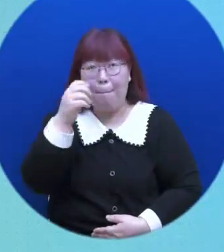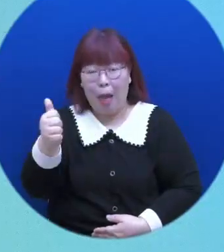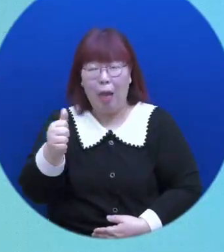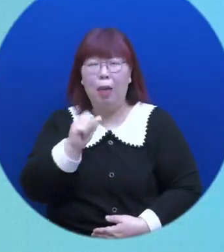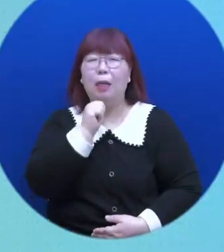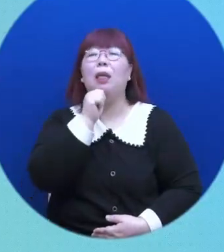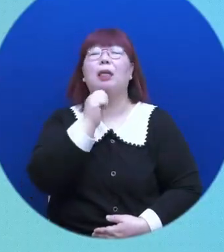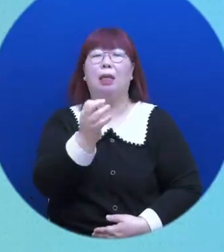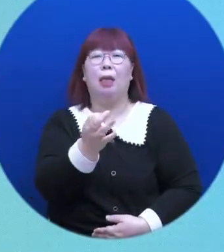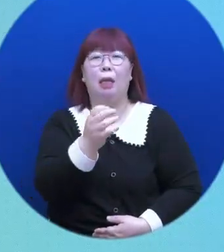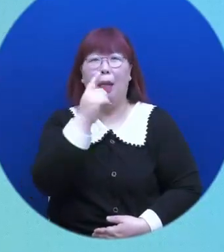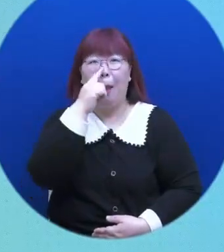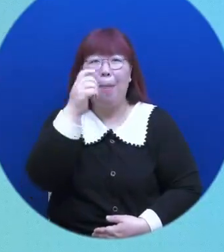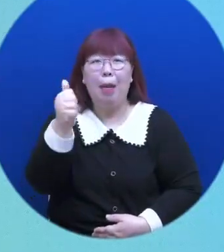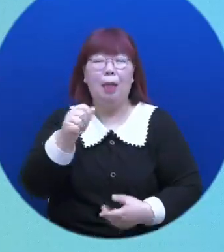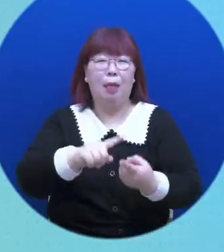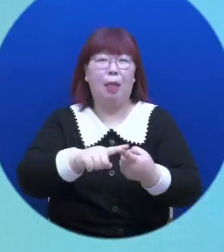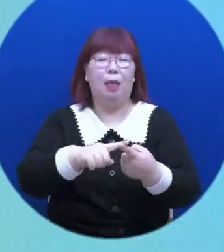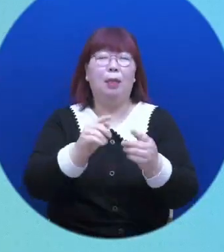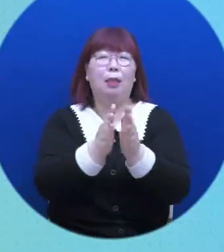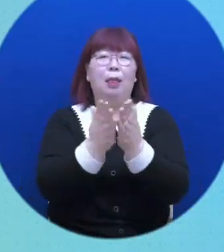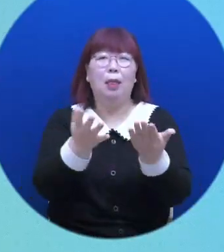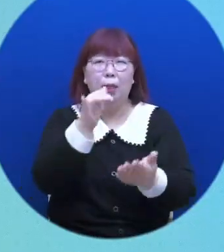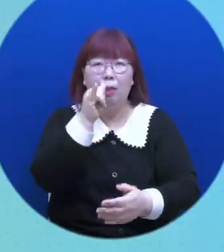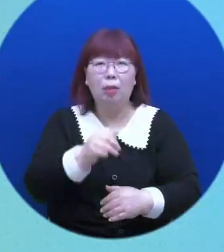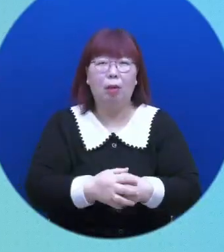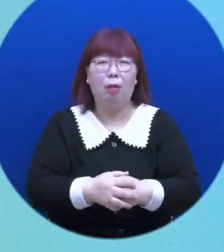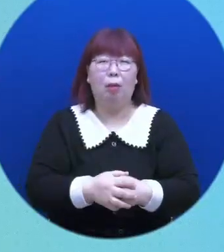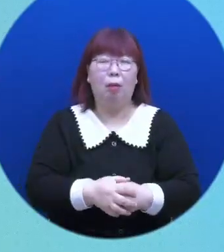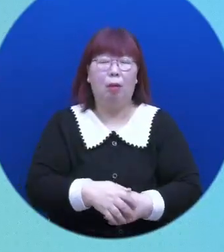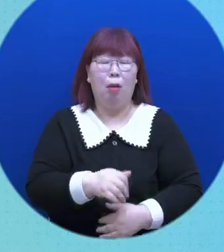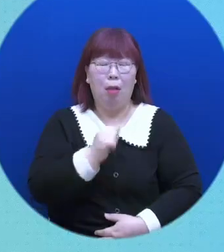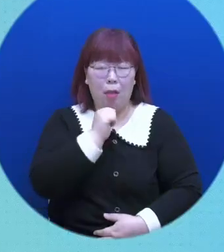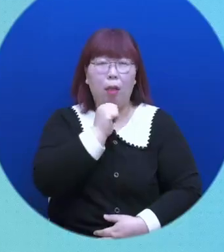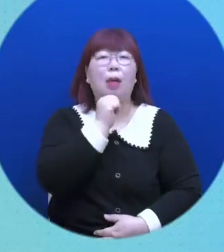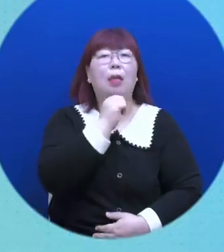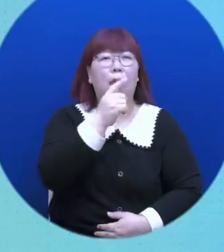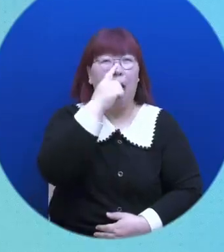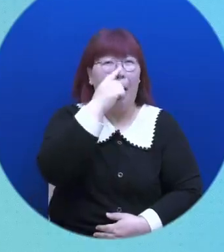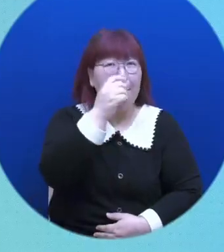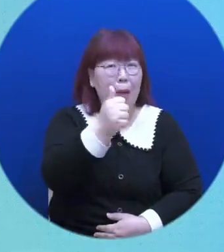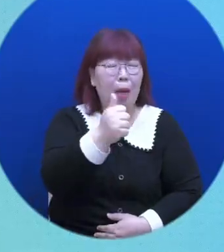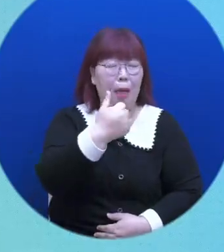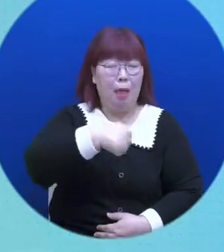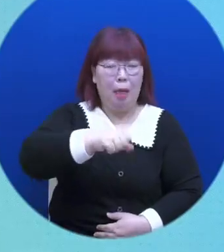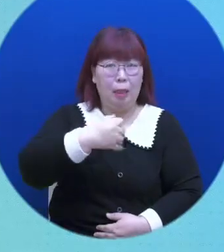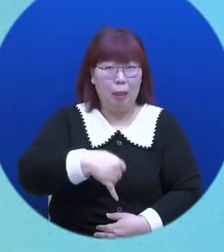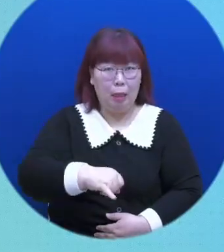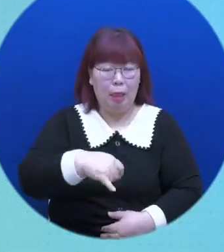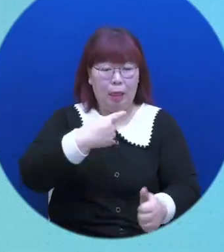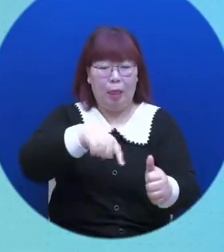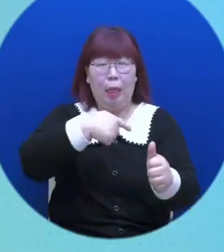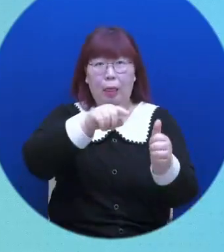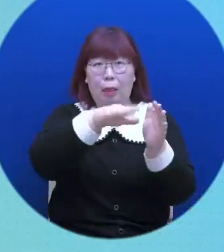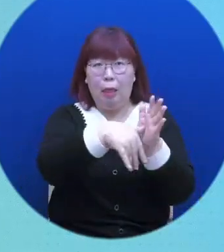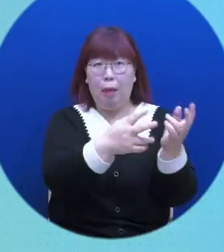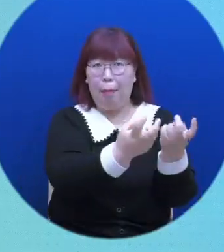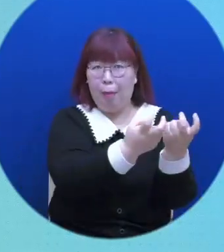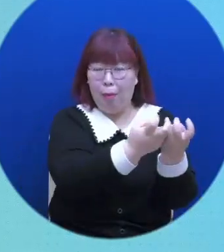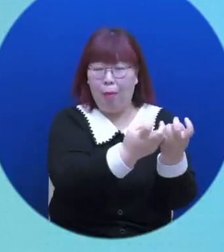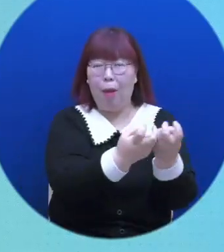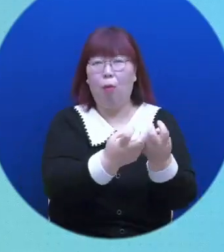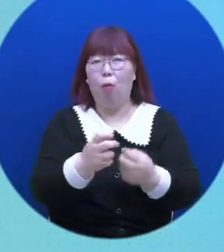책에서 동일한 말을 합니다. 가난한 아빠의 자녀 교육과